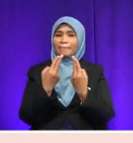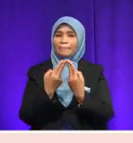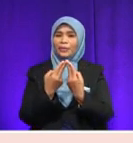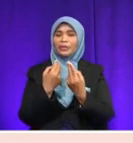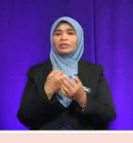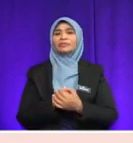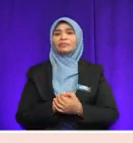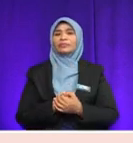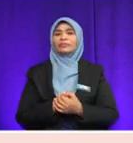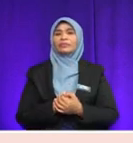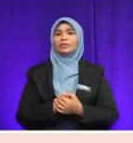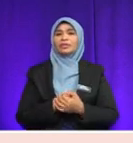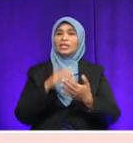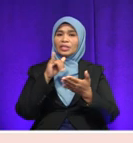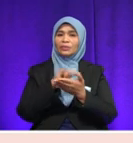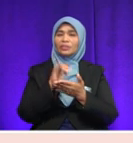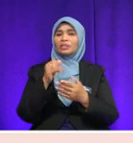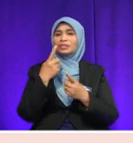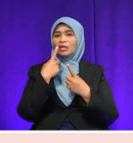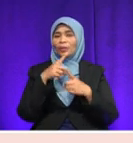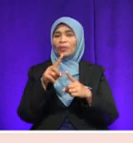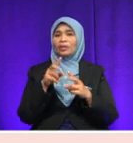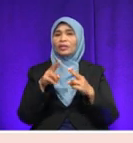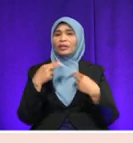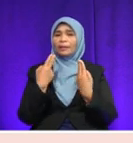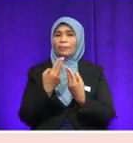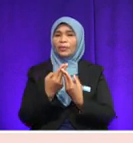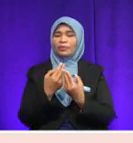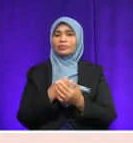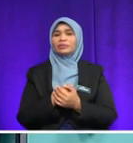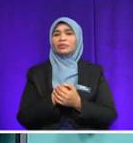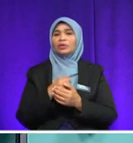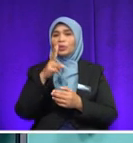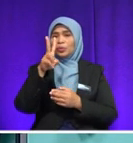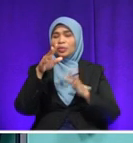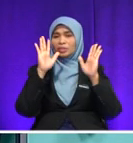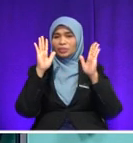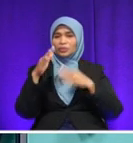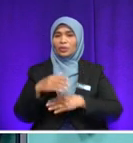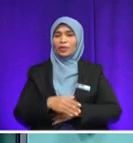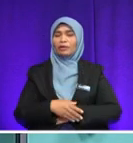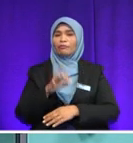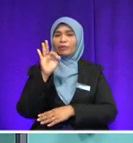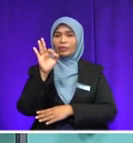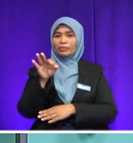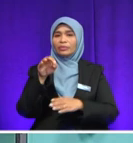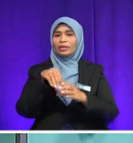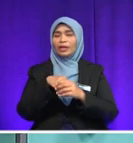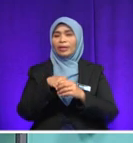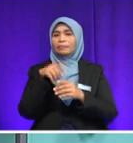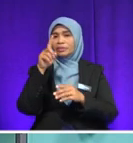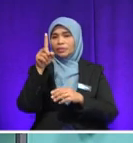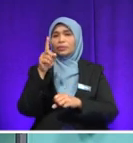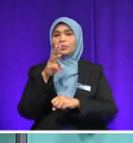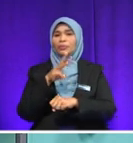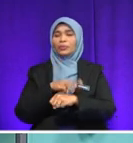handphone ya Ah itu yang dijawab oleh Nazar tadi handphone betul tuh menghimpunkan dua salat fardhu dalam satu waktu